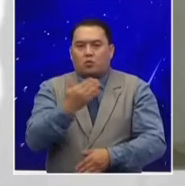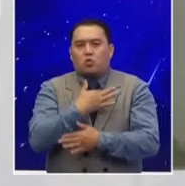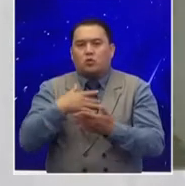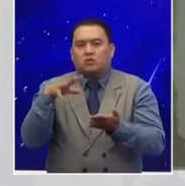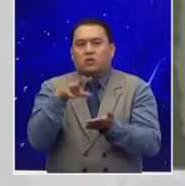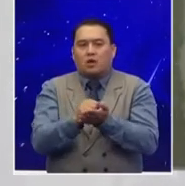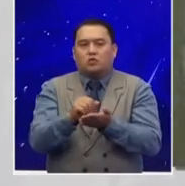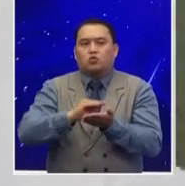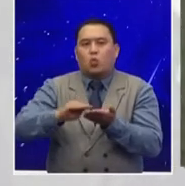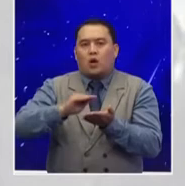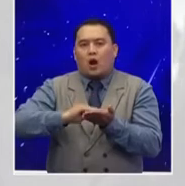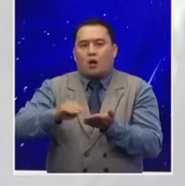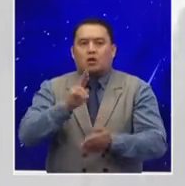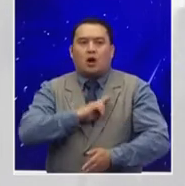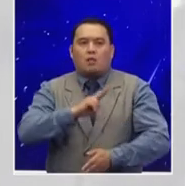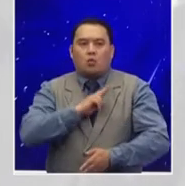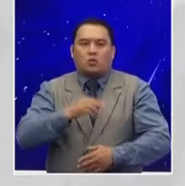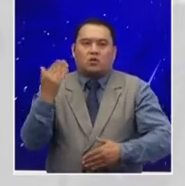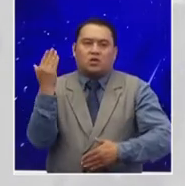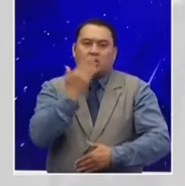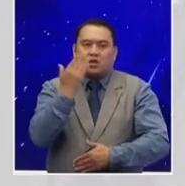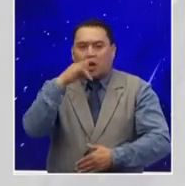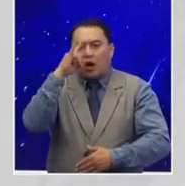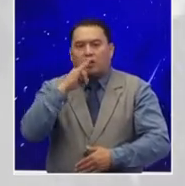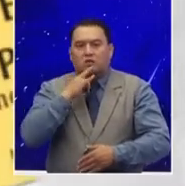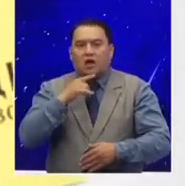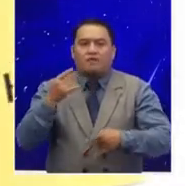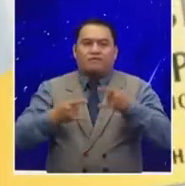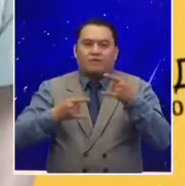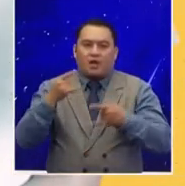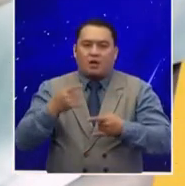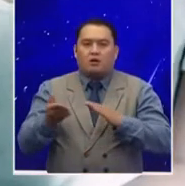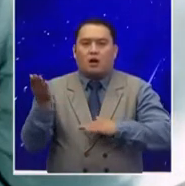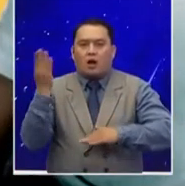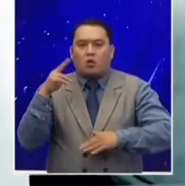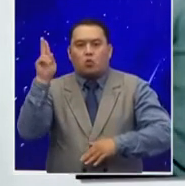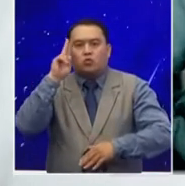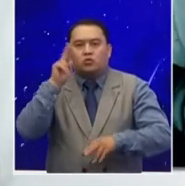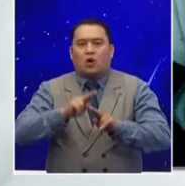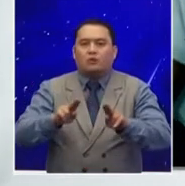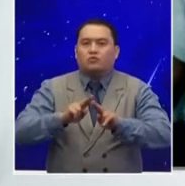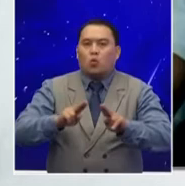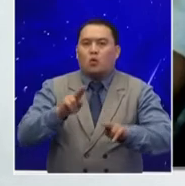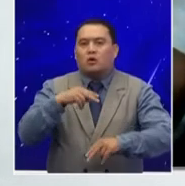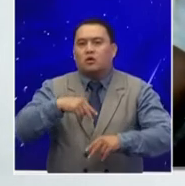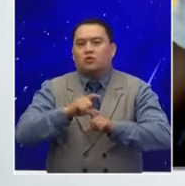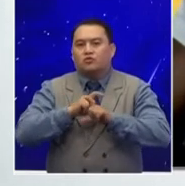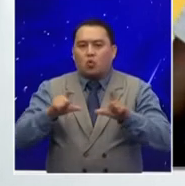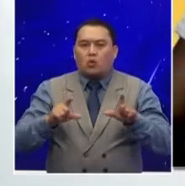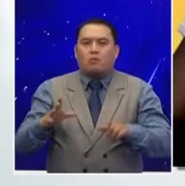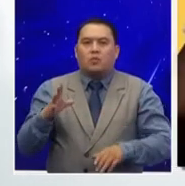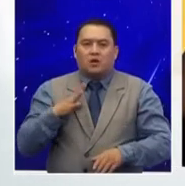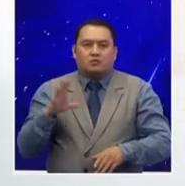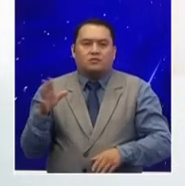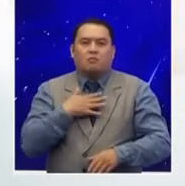много занимался журналистикой и работал на киностудии «Казахфильм». Но еще раньше учительствовал в школах родного района.